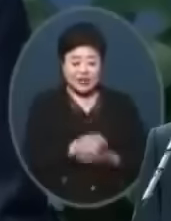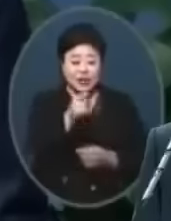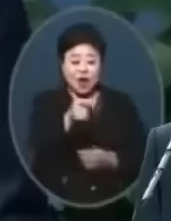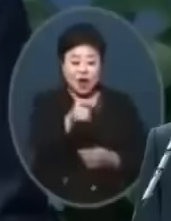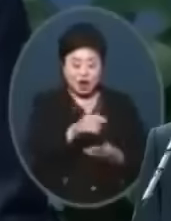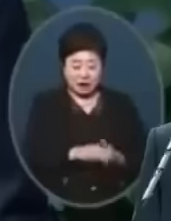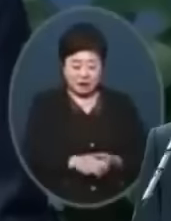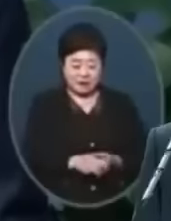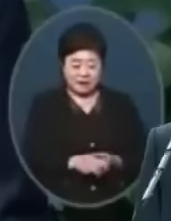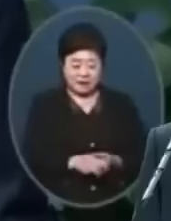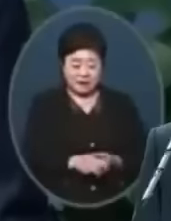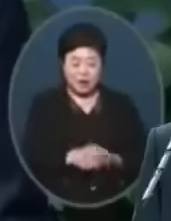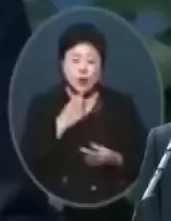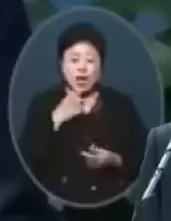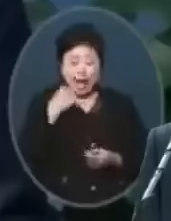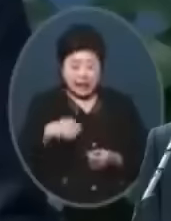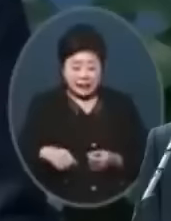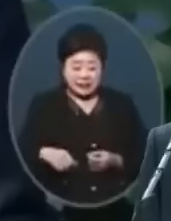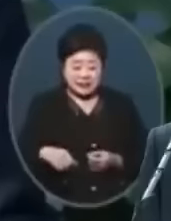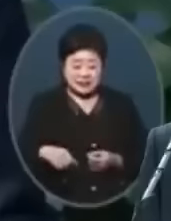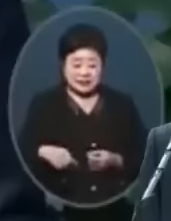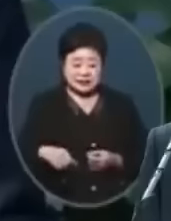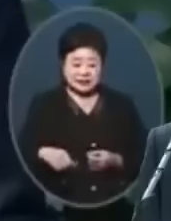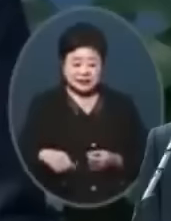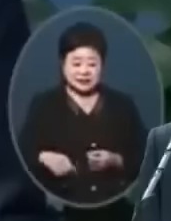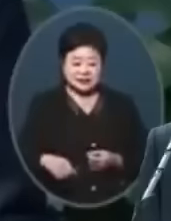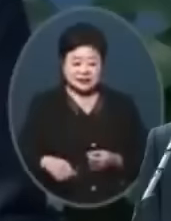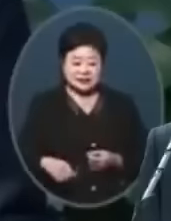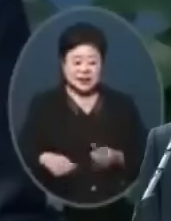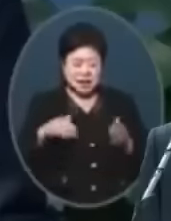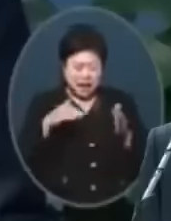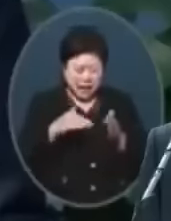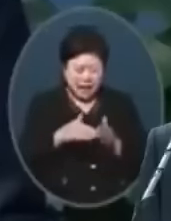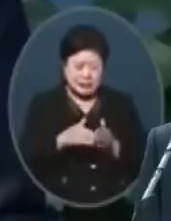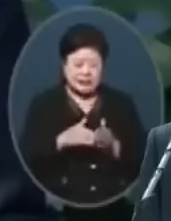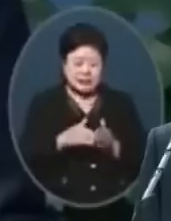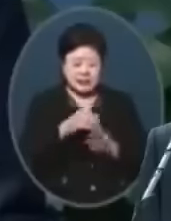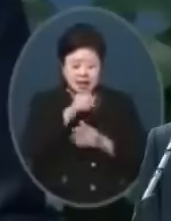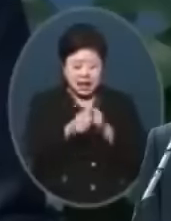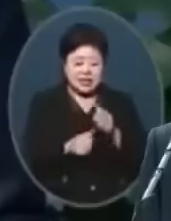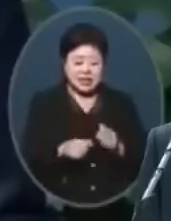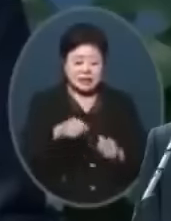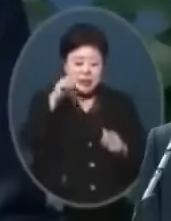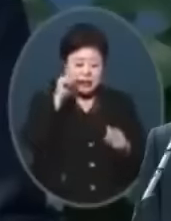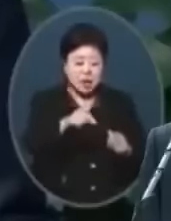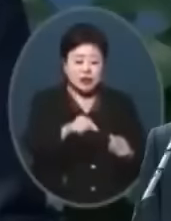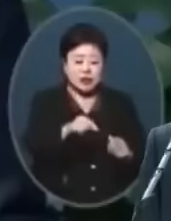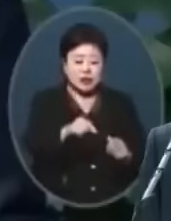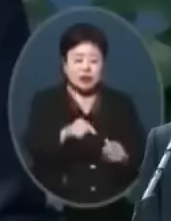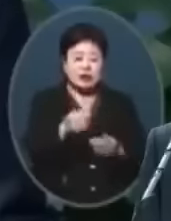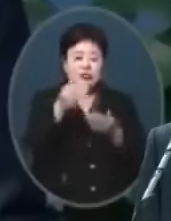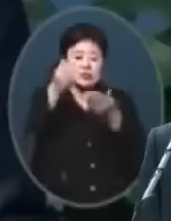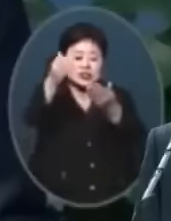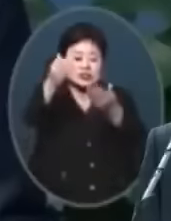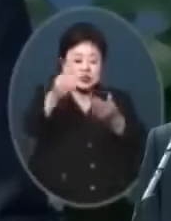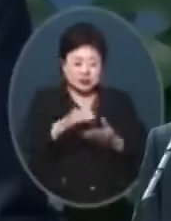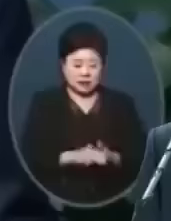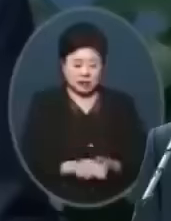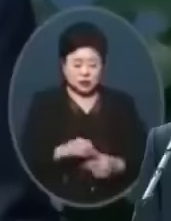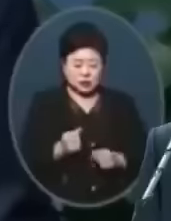네가 외독자 그 아들도 하나님이 데려오라 하니 드리는 거